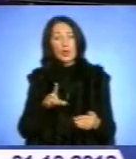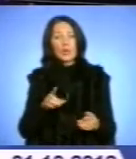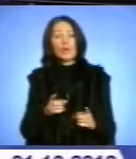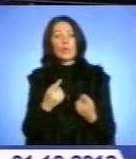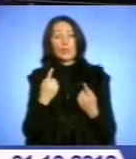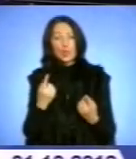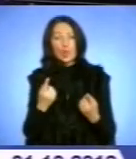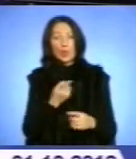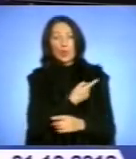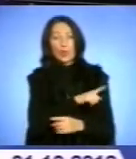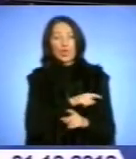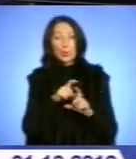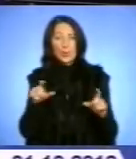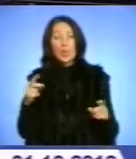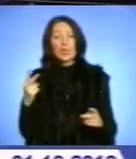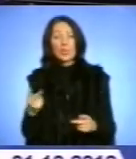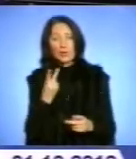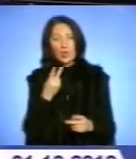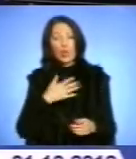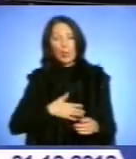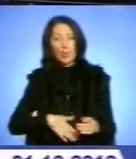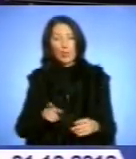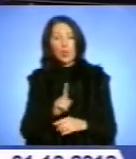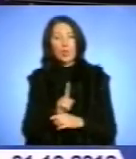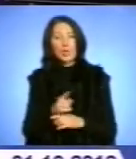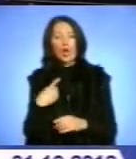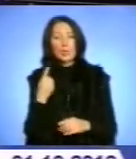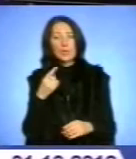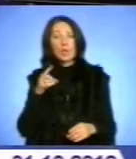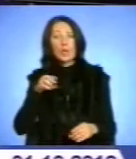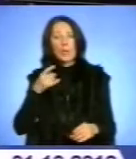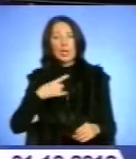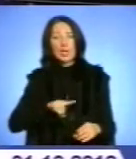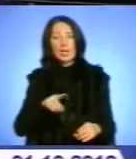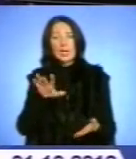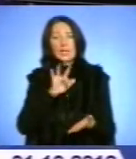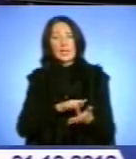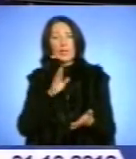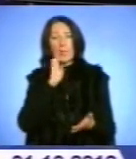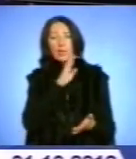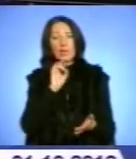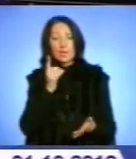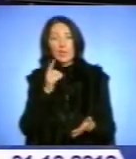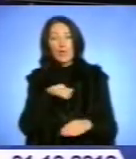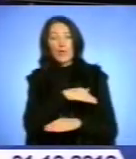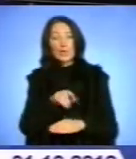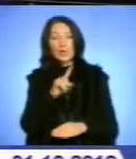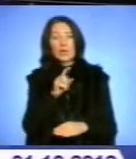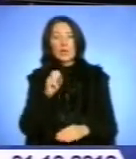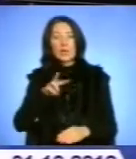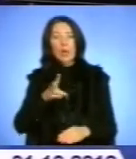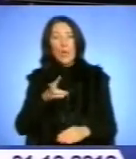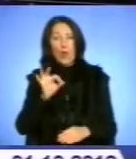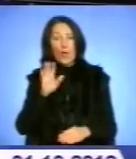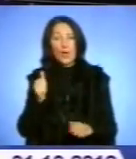медичному закладі – подвійно приємно. Тернопільський обласний перинатальний центр «Мати і дитина», що по вулиці Замковій, 8, буде